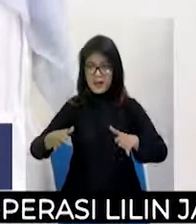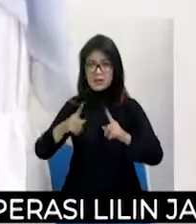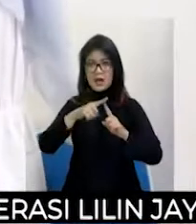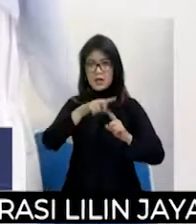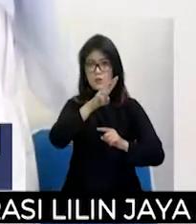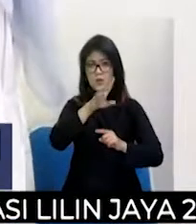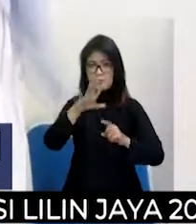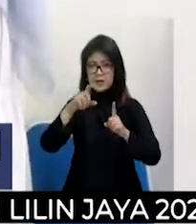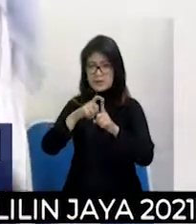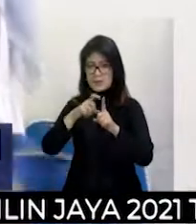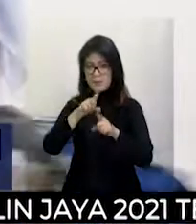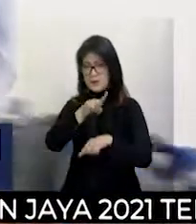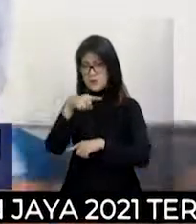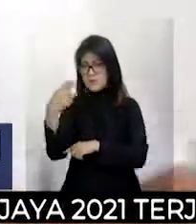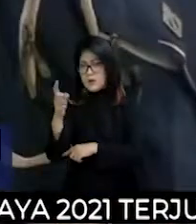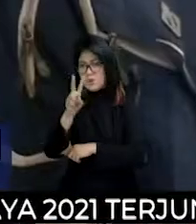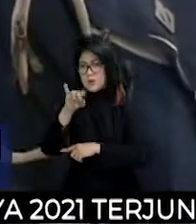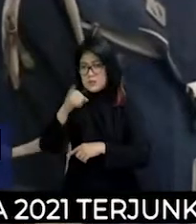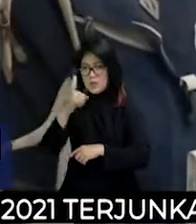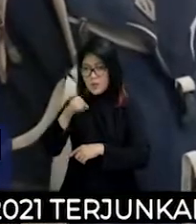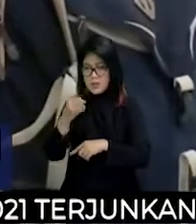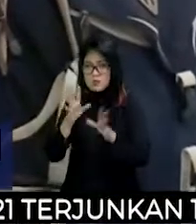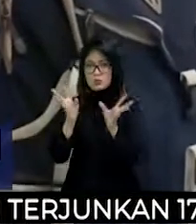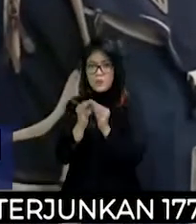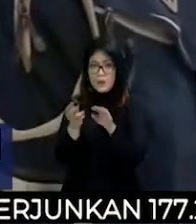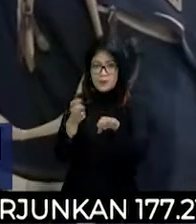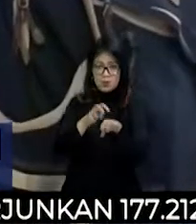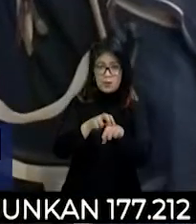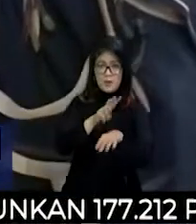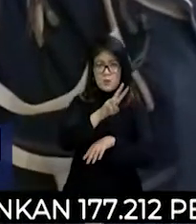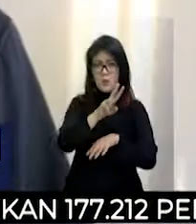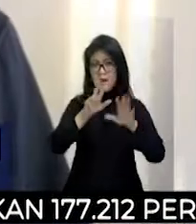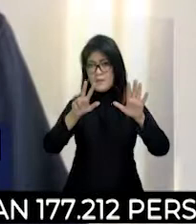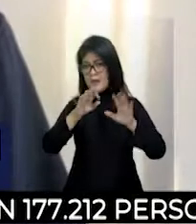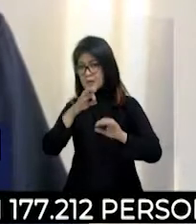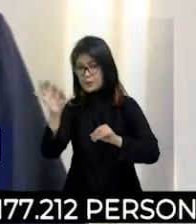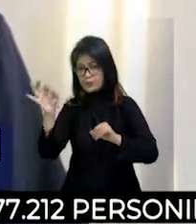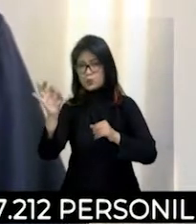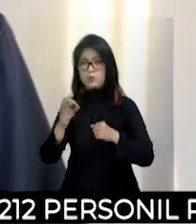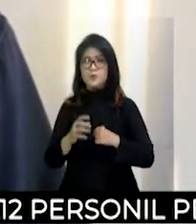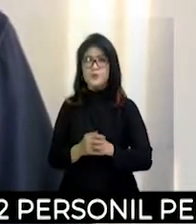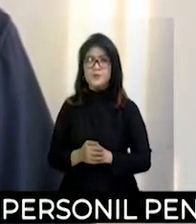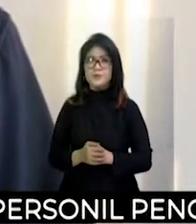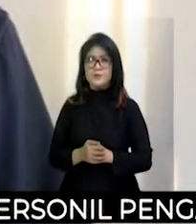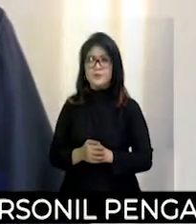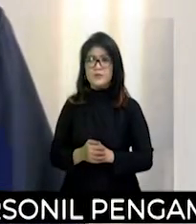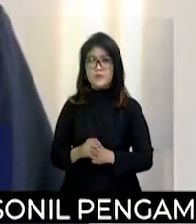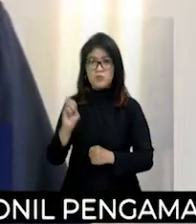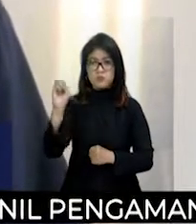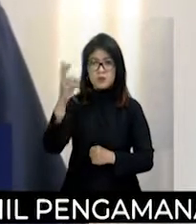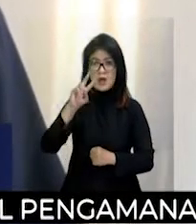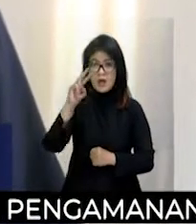2 Januari dengan jumlah penumpang diprediksi mencapai 28.000 orang. Dan puncak yang kedua setelah tahun